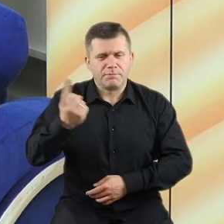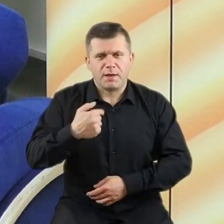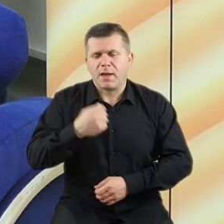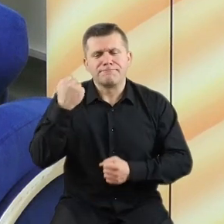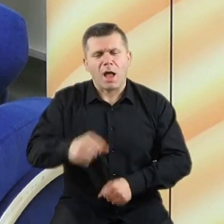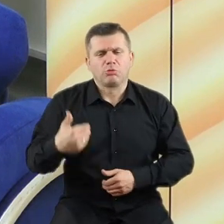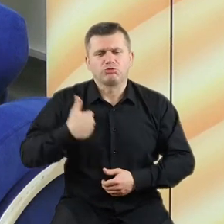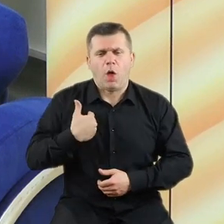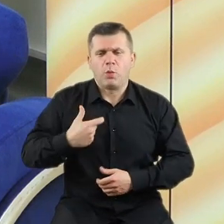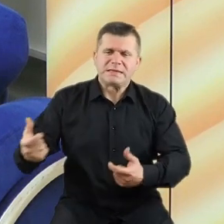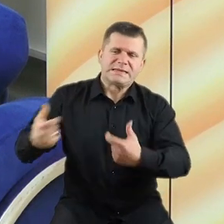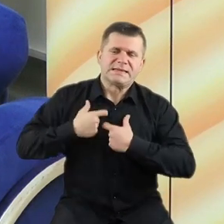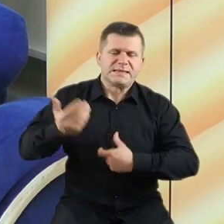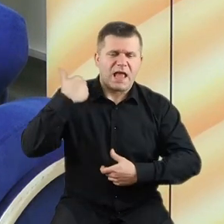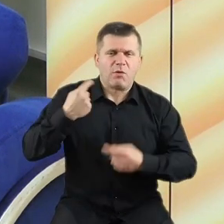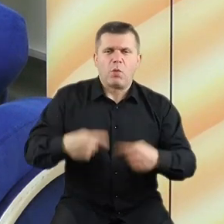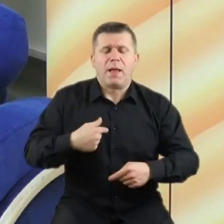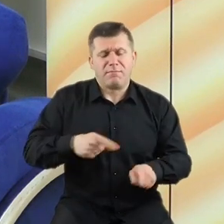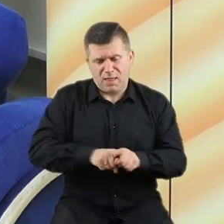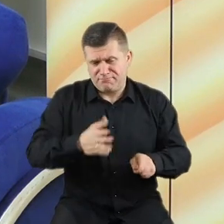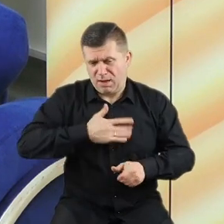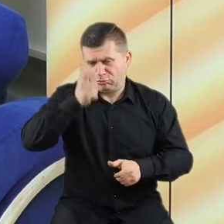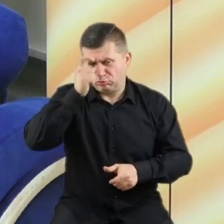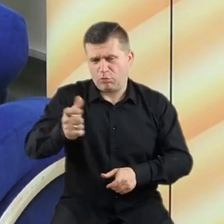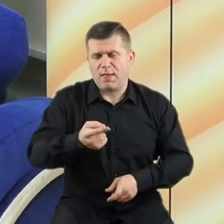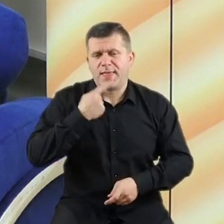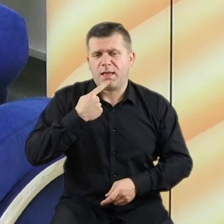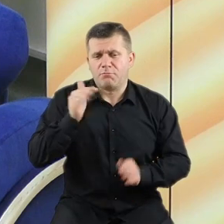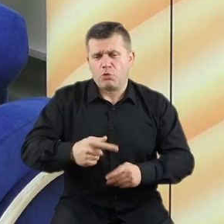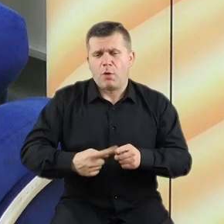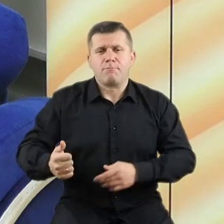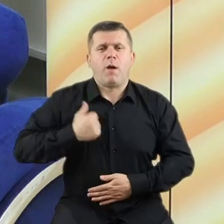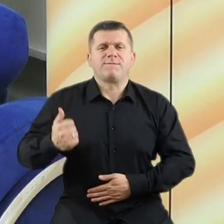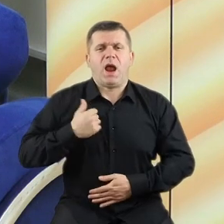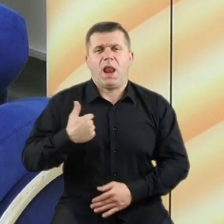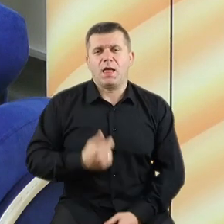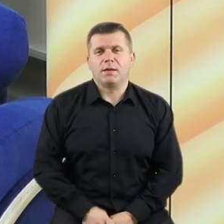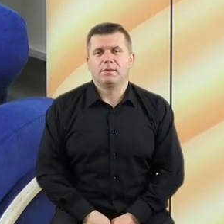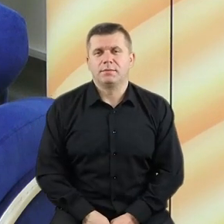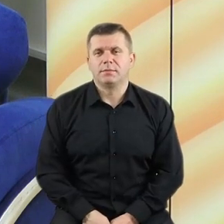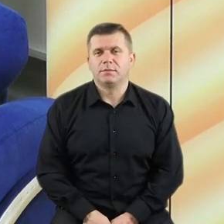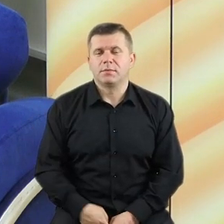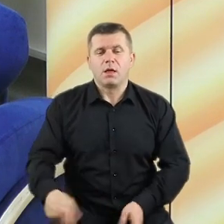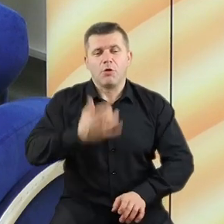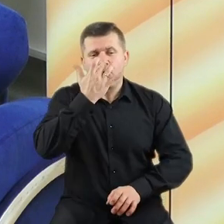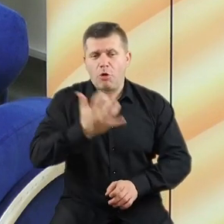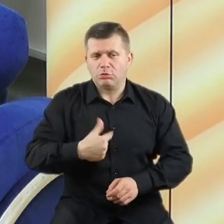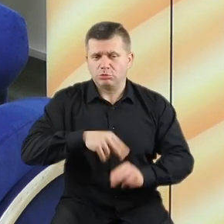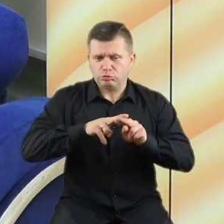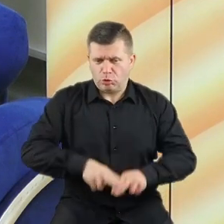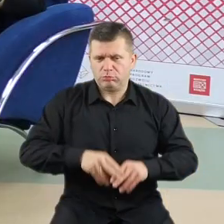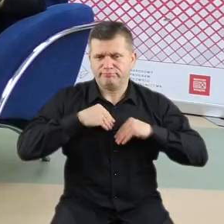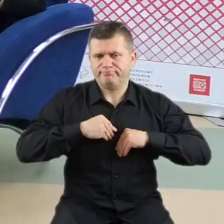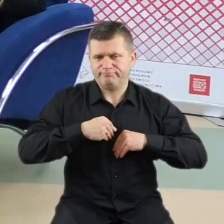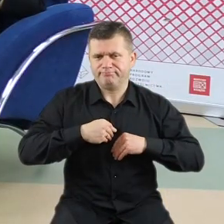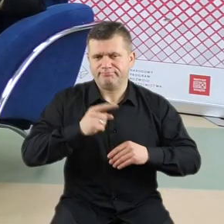mnie nie przyciskano. A też mam zdolności językowe, tu nieskromnie się pochwalę, no bo jakoś ten rosyjski został we